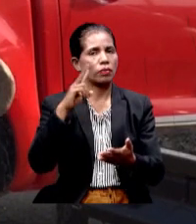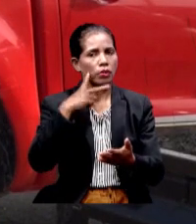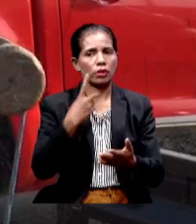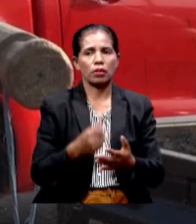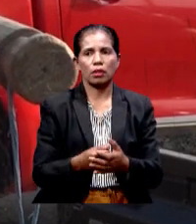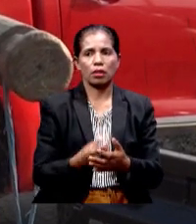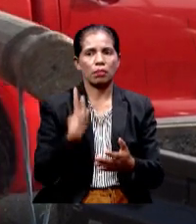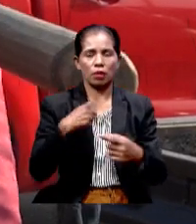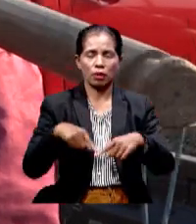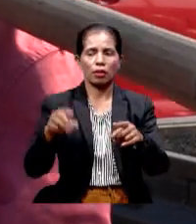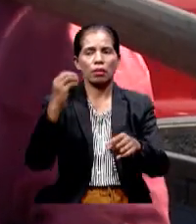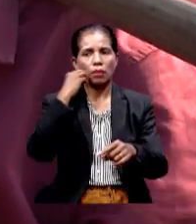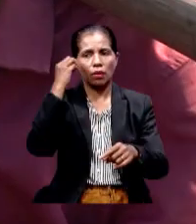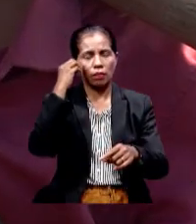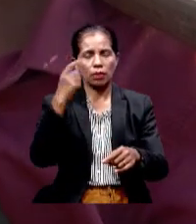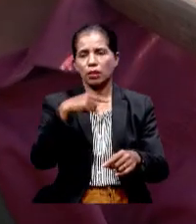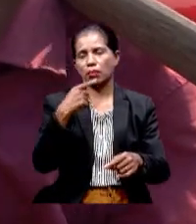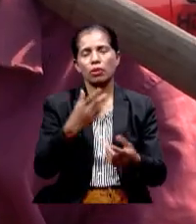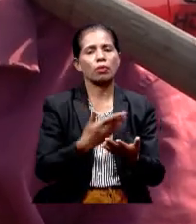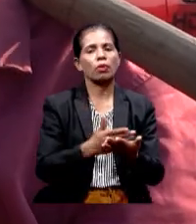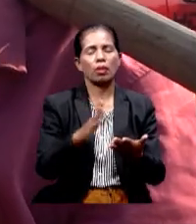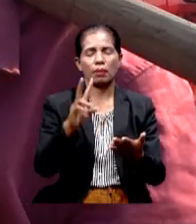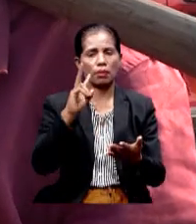liu bela lori pila pali bama. Le sema tu kola.